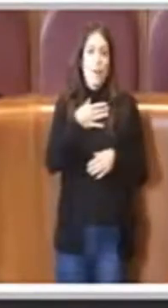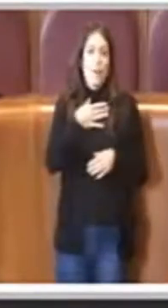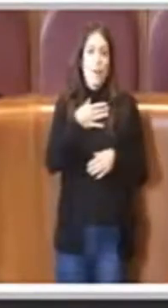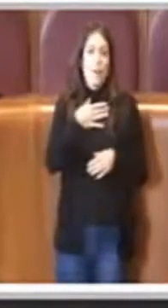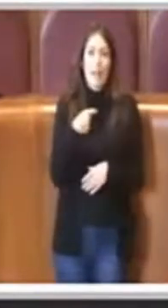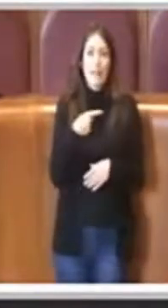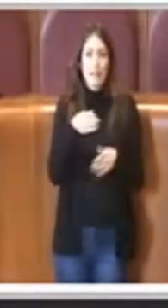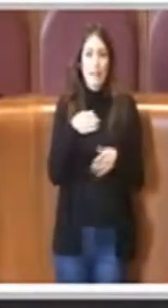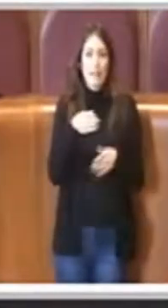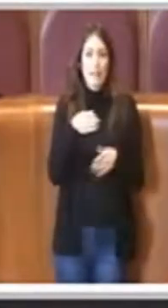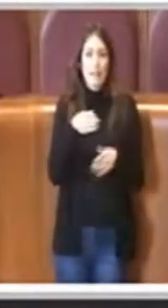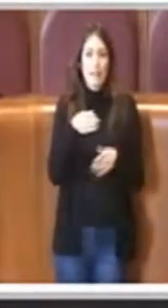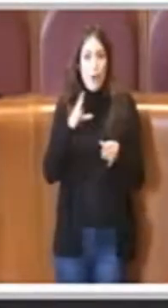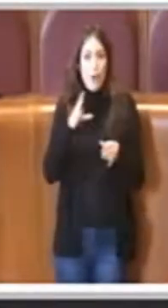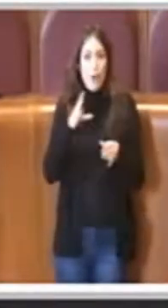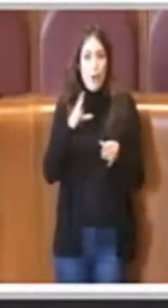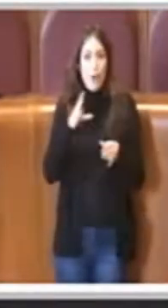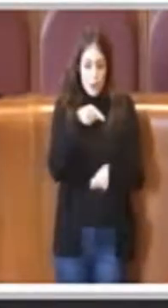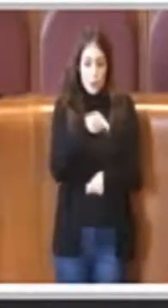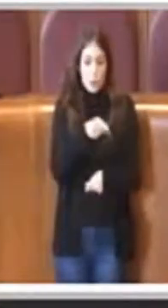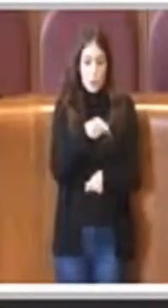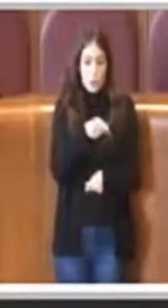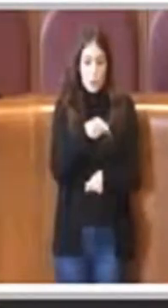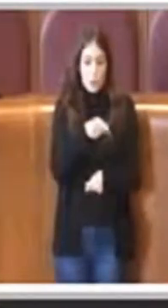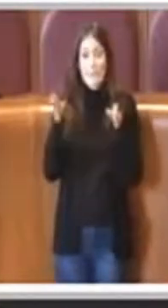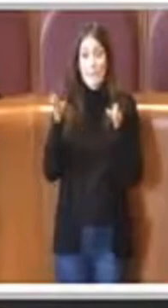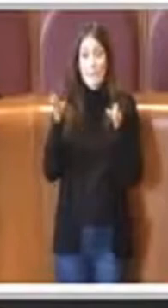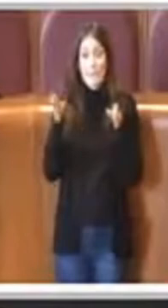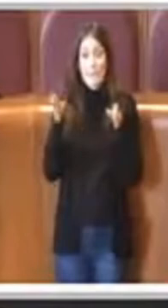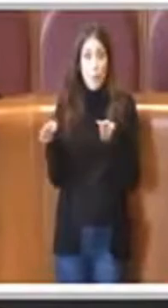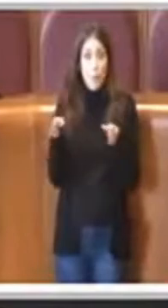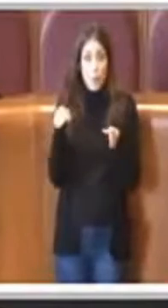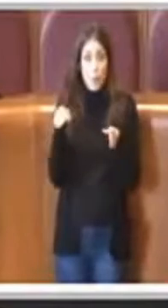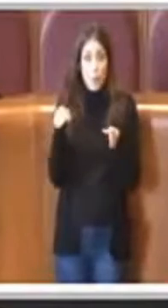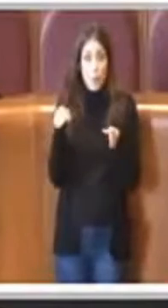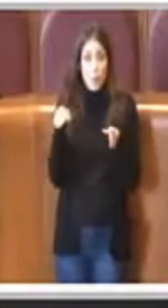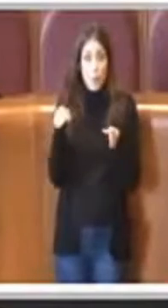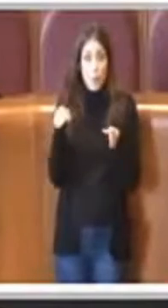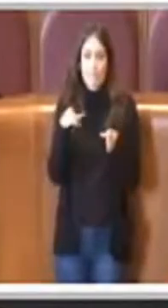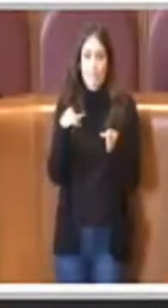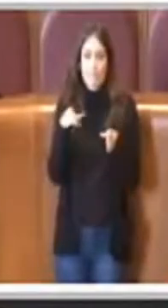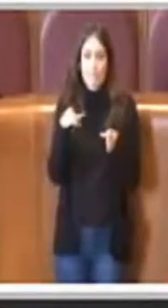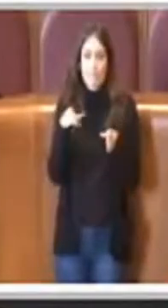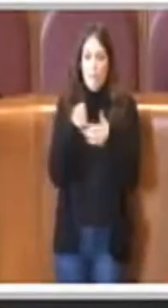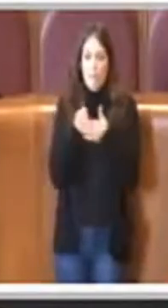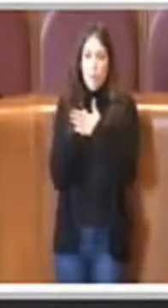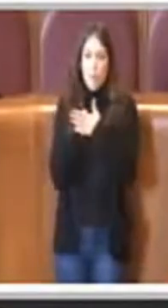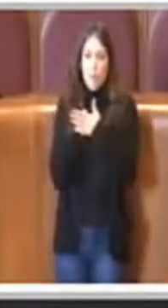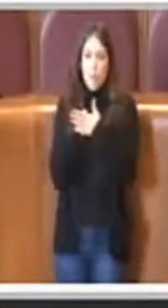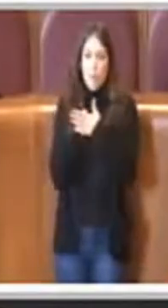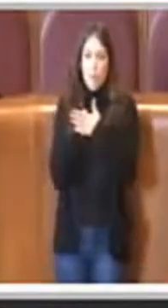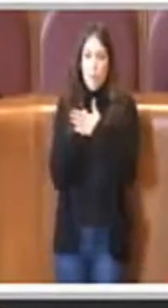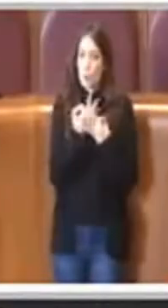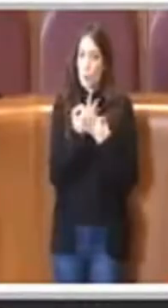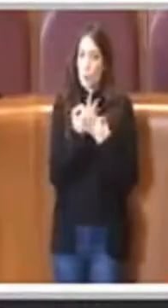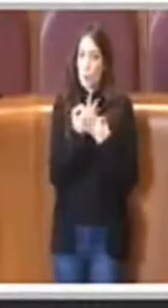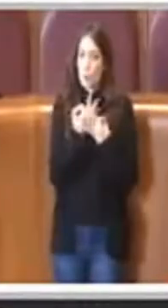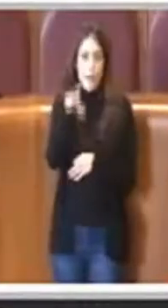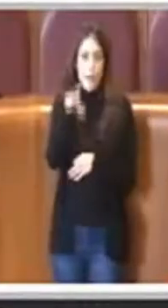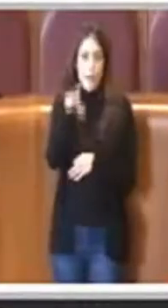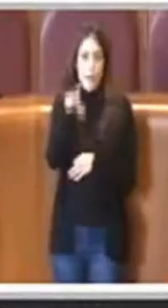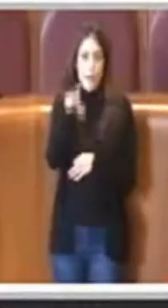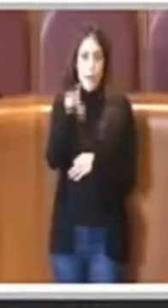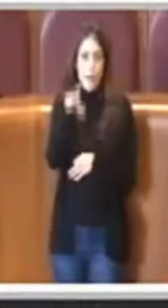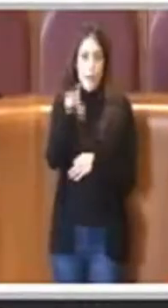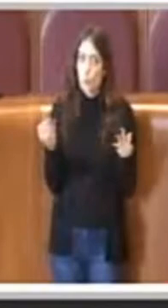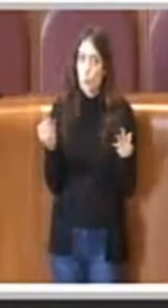questo un settore che sicuramente necessita del giusto sostegno e del giusto riconoscimento, ma